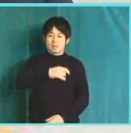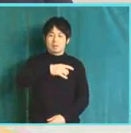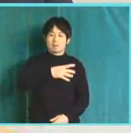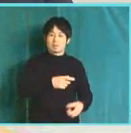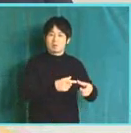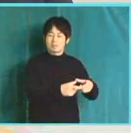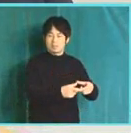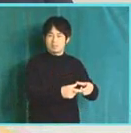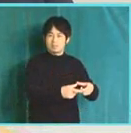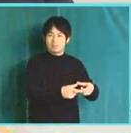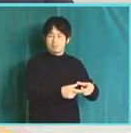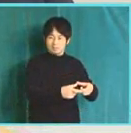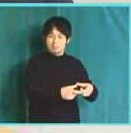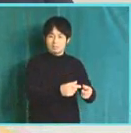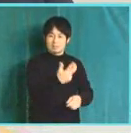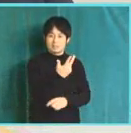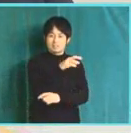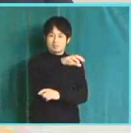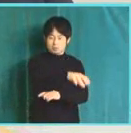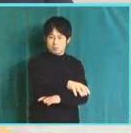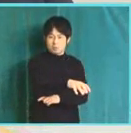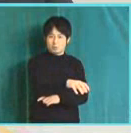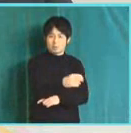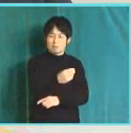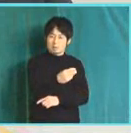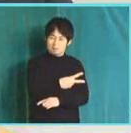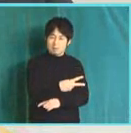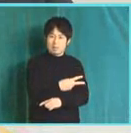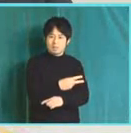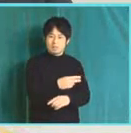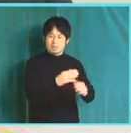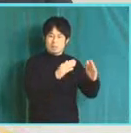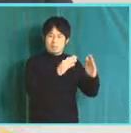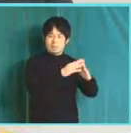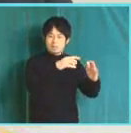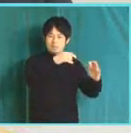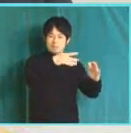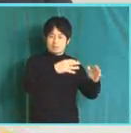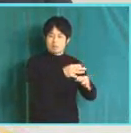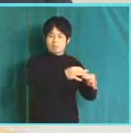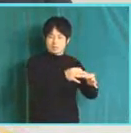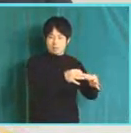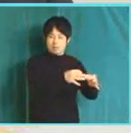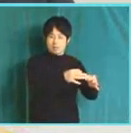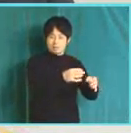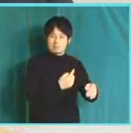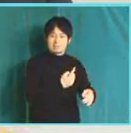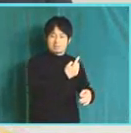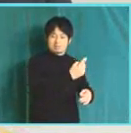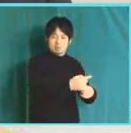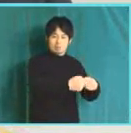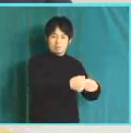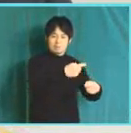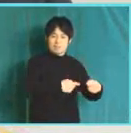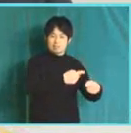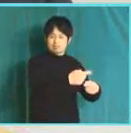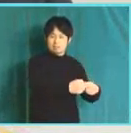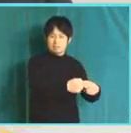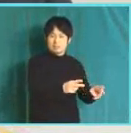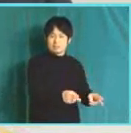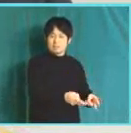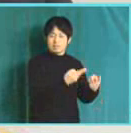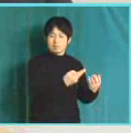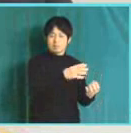バッテリーに関しましては、市役所や家電製品屋さんとかに、リサイクル用の回収ボックスがございますので、そちら